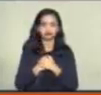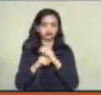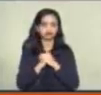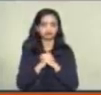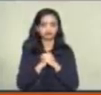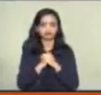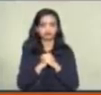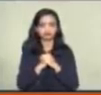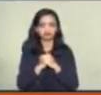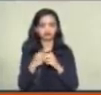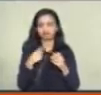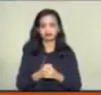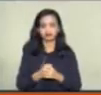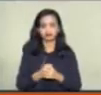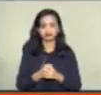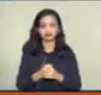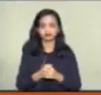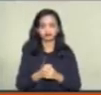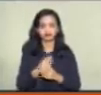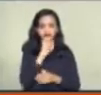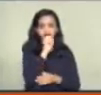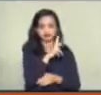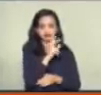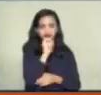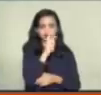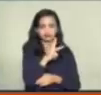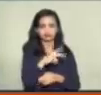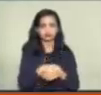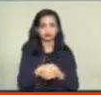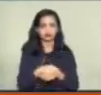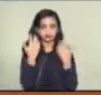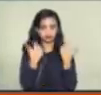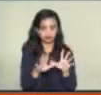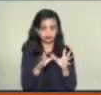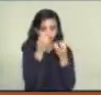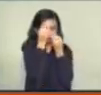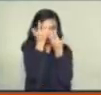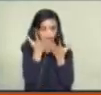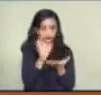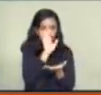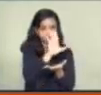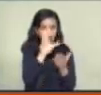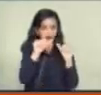kachat niya. Hindi ko na po kaya dito. Alright. Nasabi nyo na ho ba sa inyong